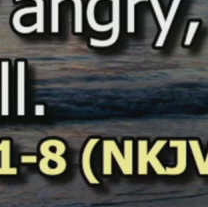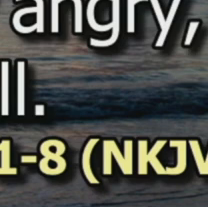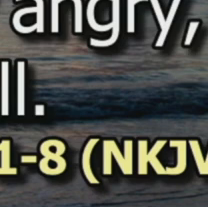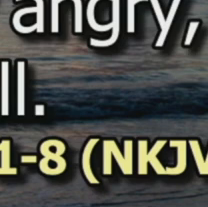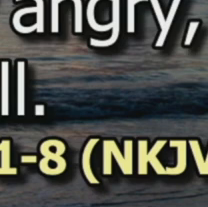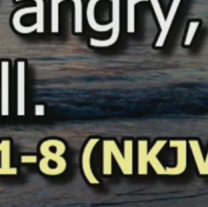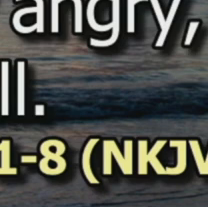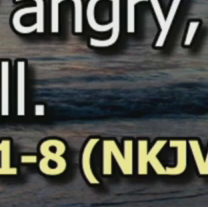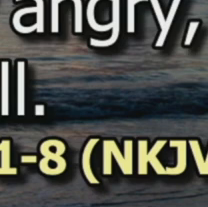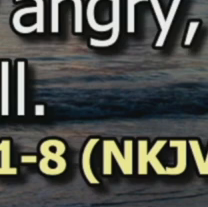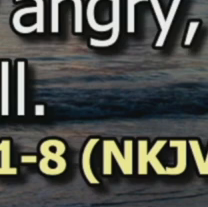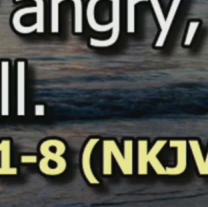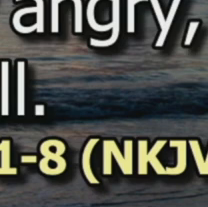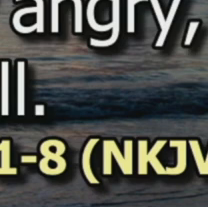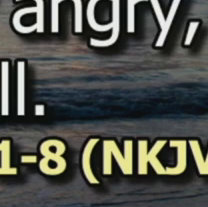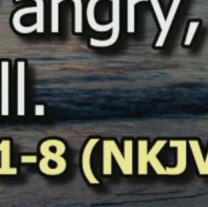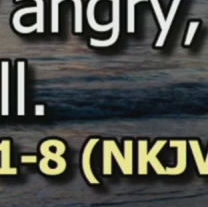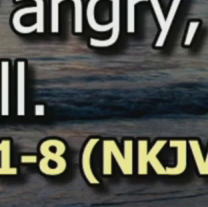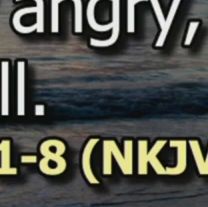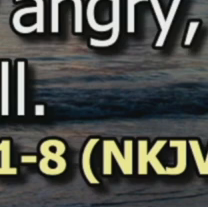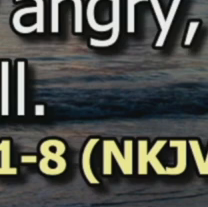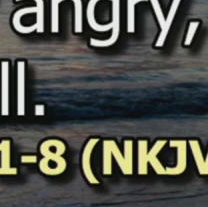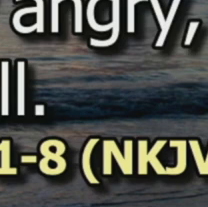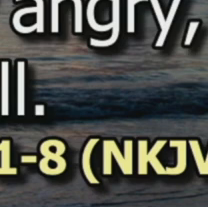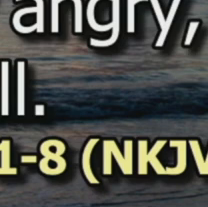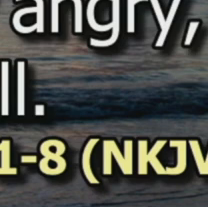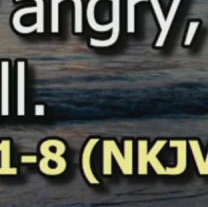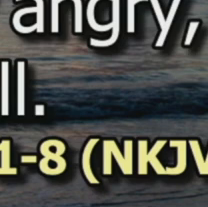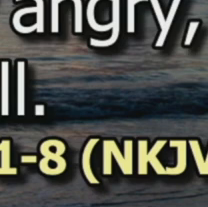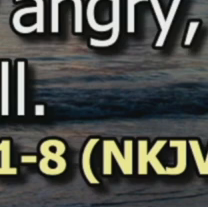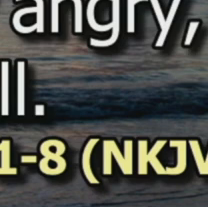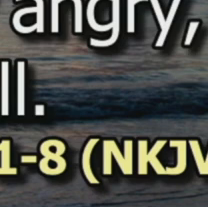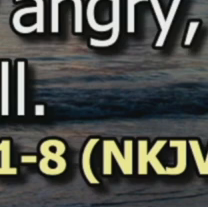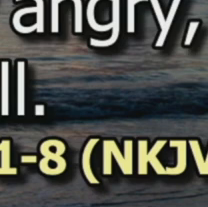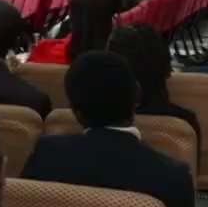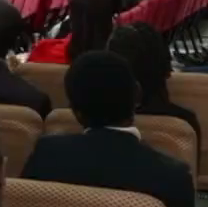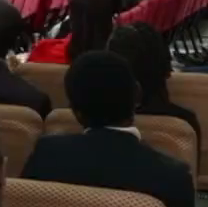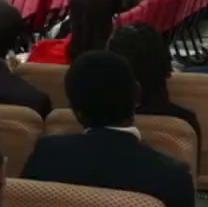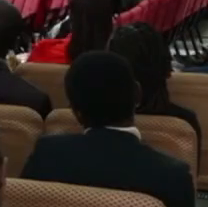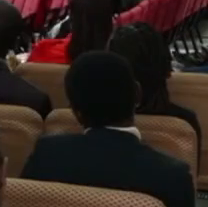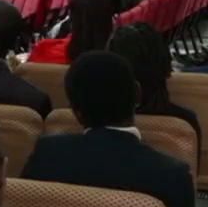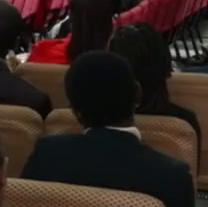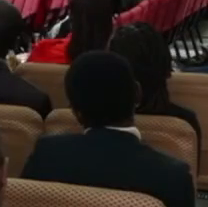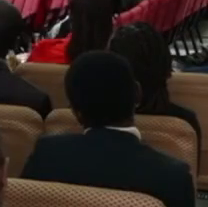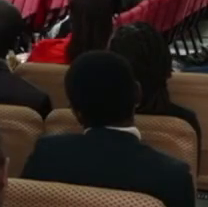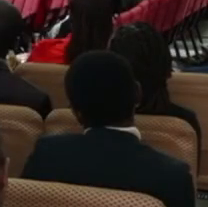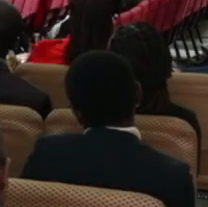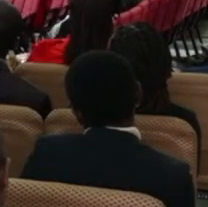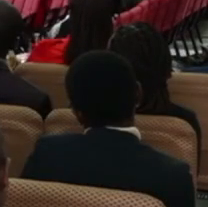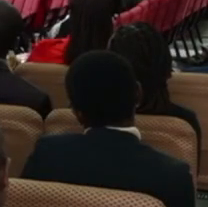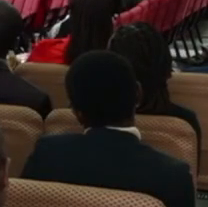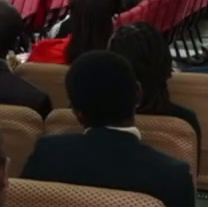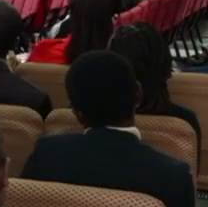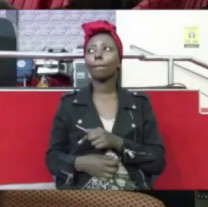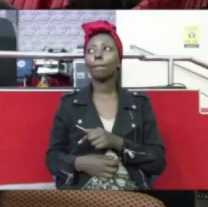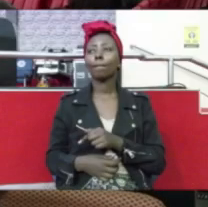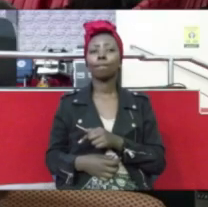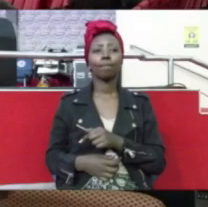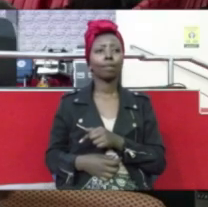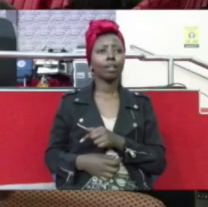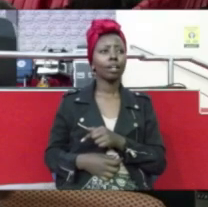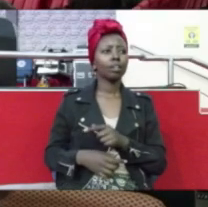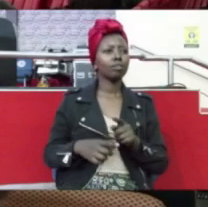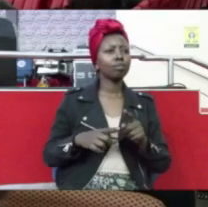akaleta wazaliwa wa kwanza wa mifugo yake na Mungu akaweze kubariki kazi ya mikono yake. Now